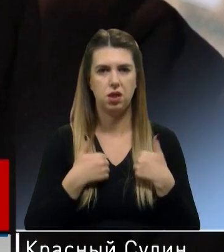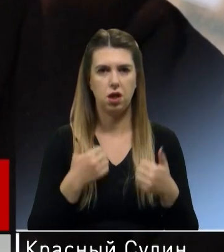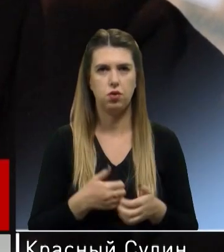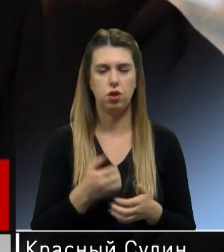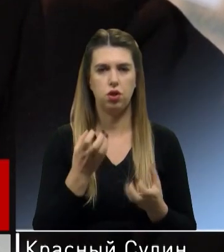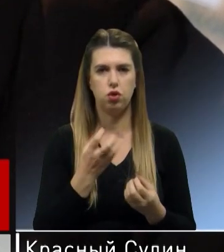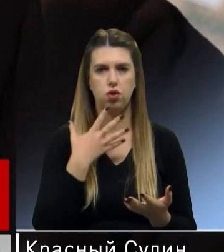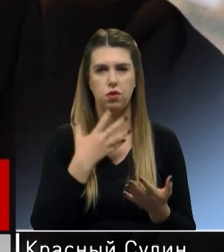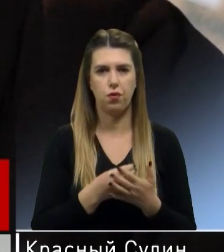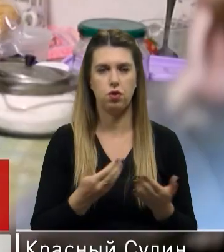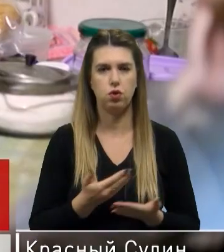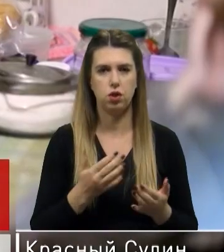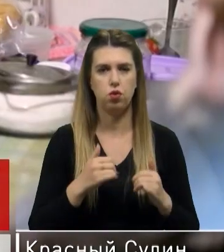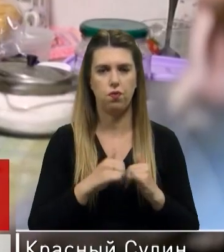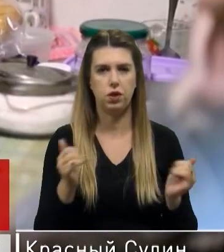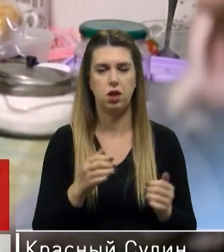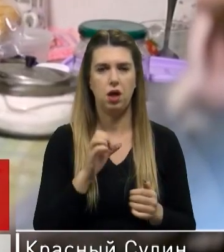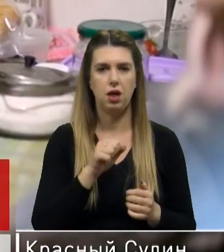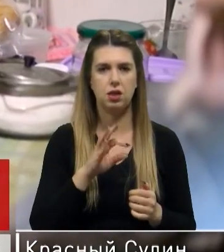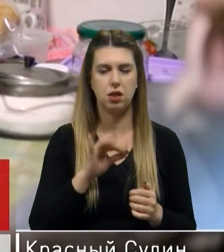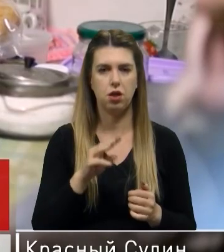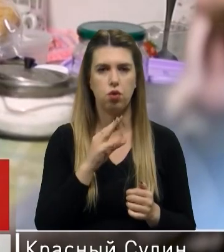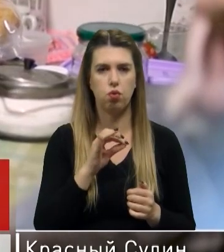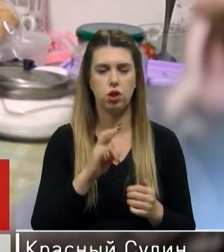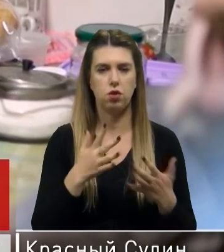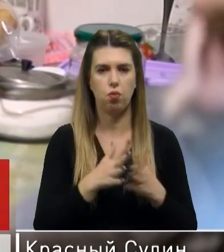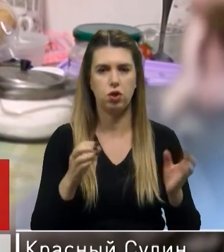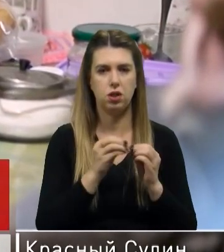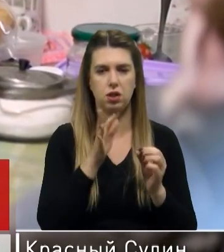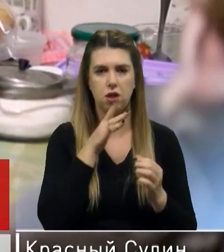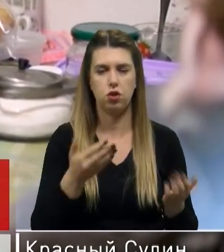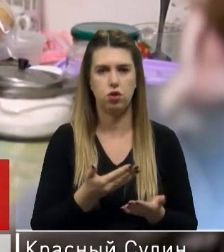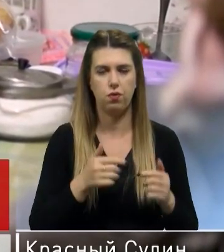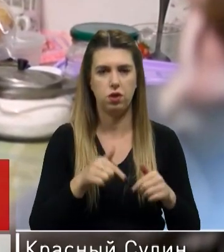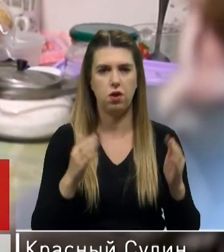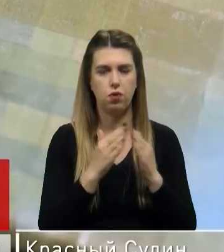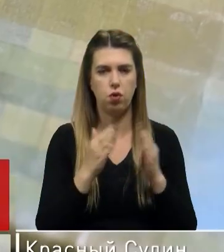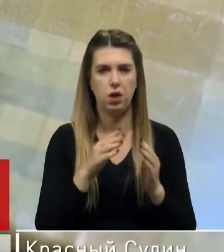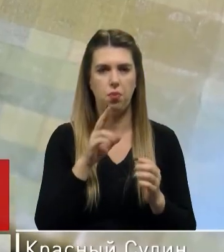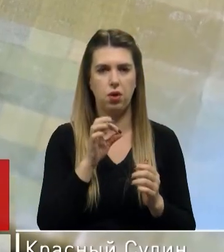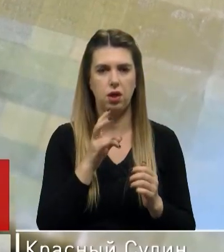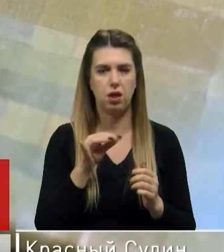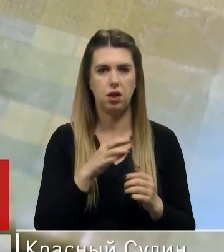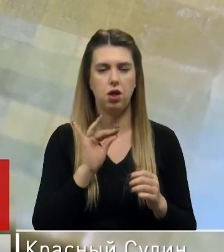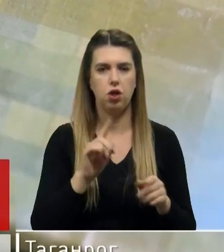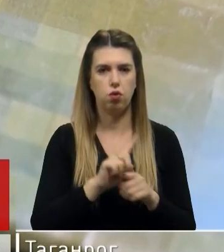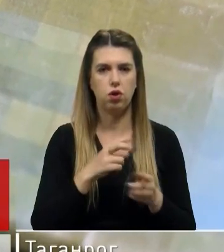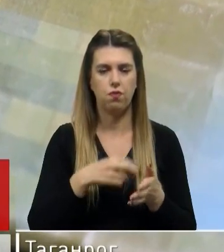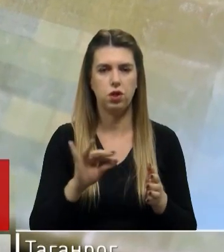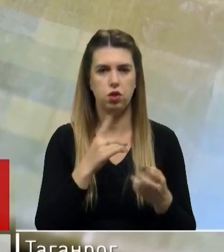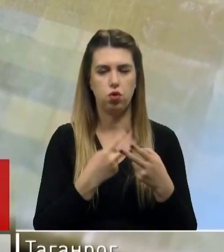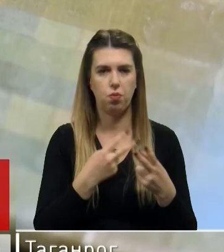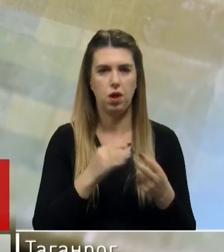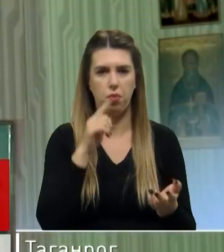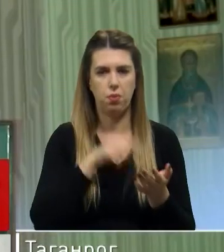постараюсь еще свое жилье найти. А вот Александр Трушкин уже больше 10 лет проживает в доме покаяния. Когда-то он тоже вышел из тюрьмы,